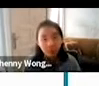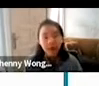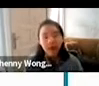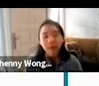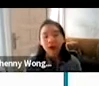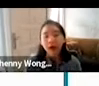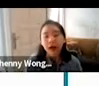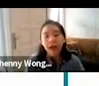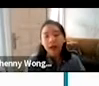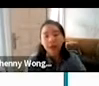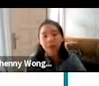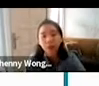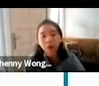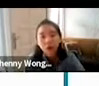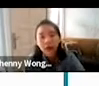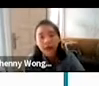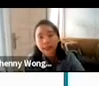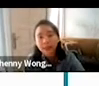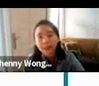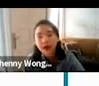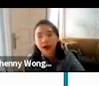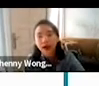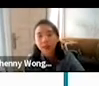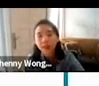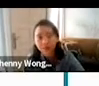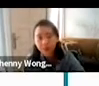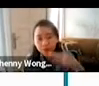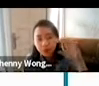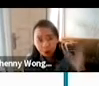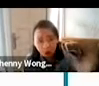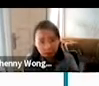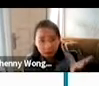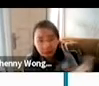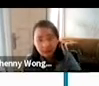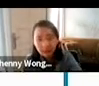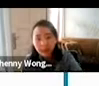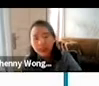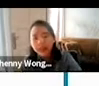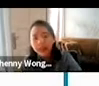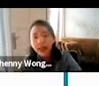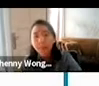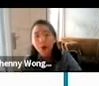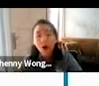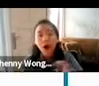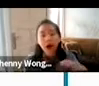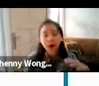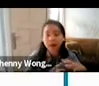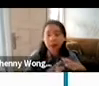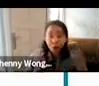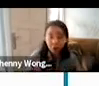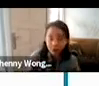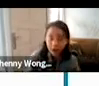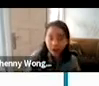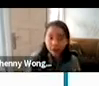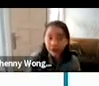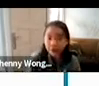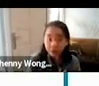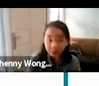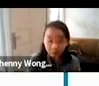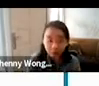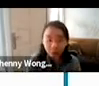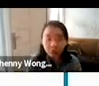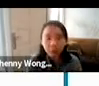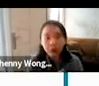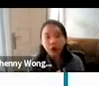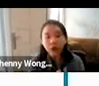satu catatan kami mengenai FTV dalam kaidah sbg ini adalah bahwa semua ini akan menjadi